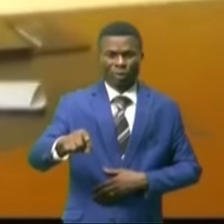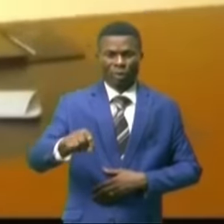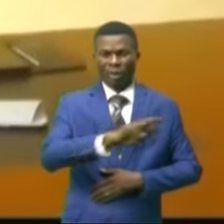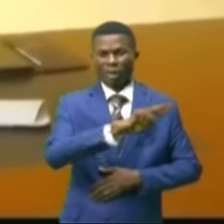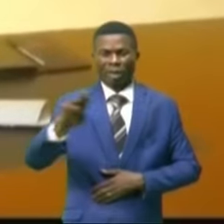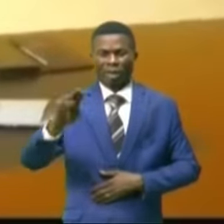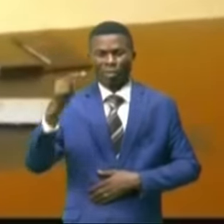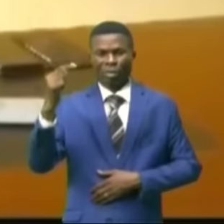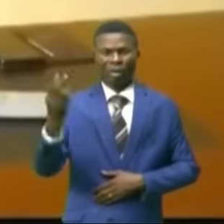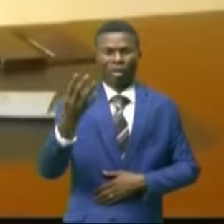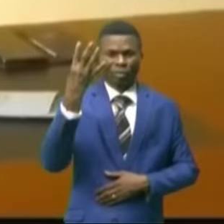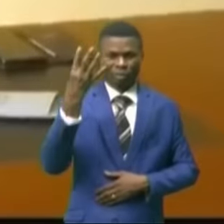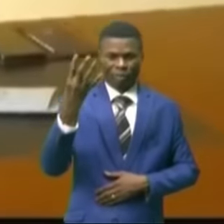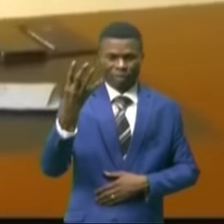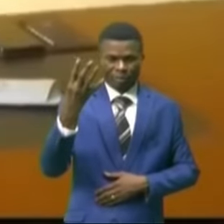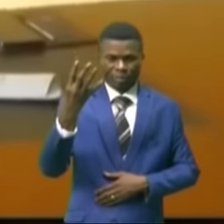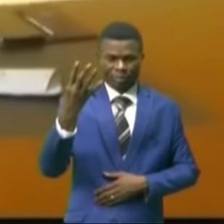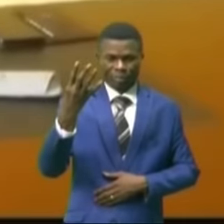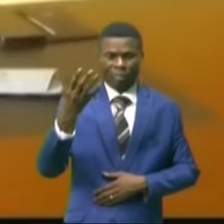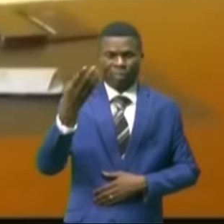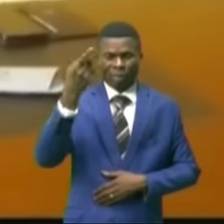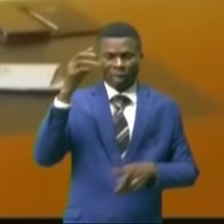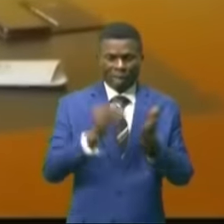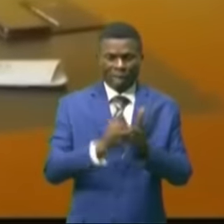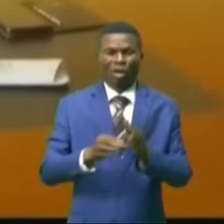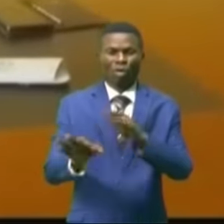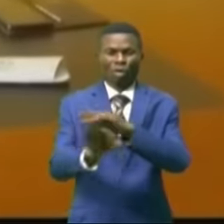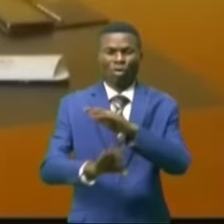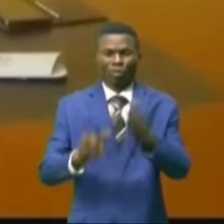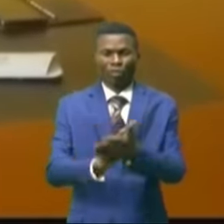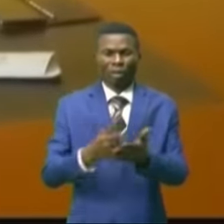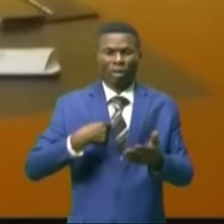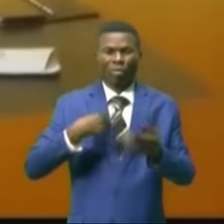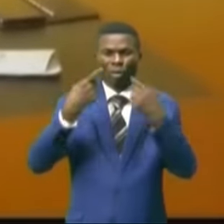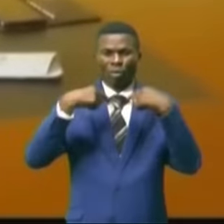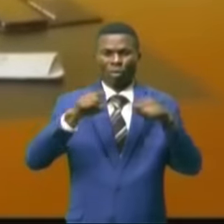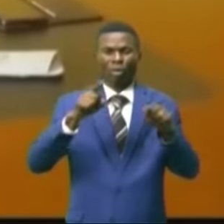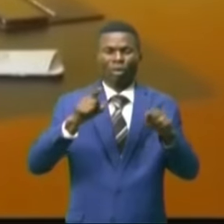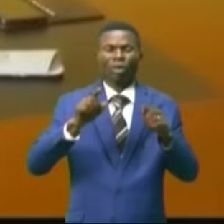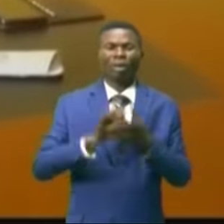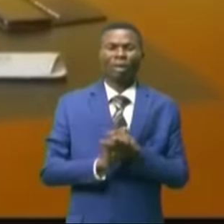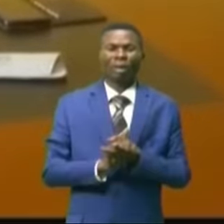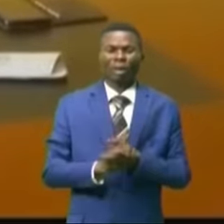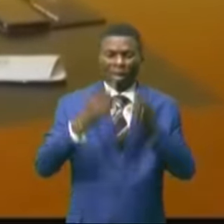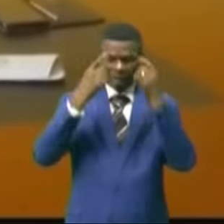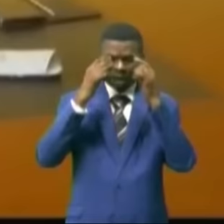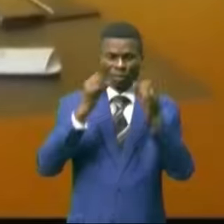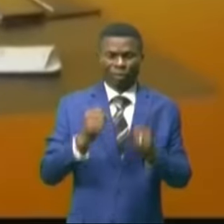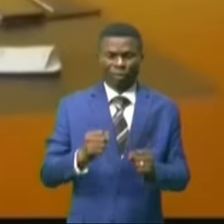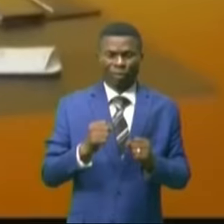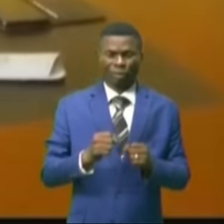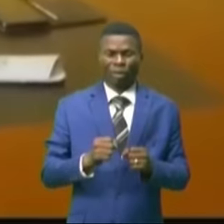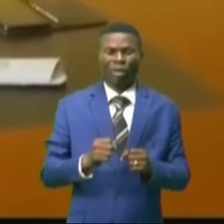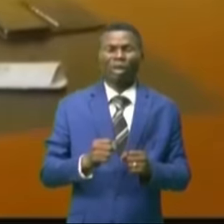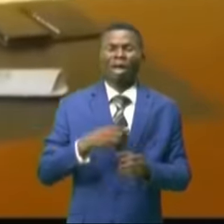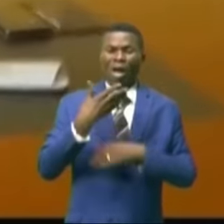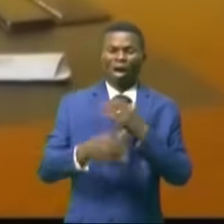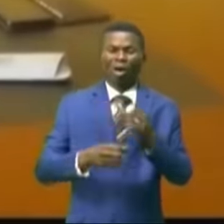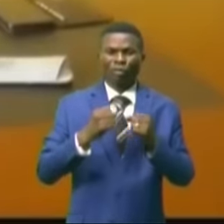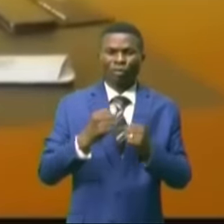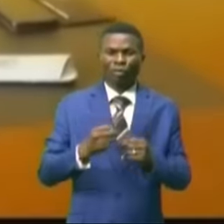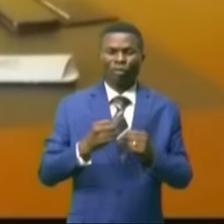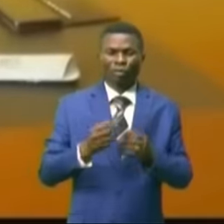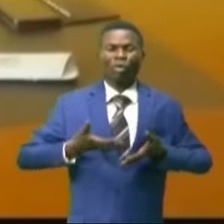2024. Par la même occasion, j'annonce l'adhésion ferme à l'idée nous